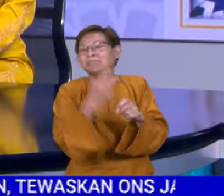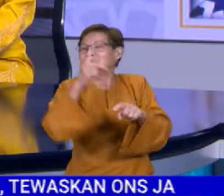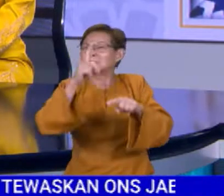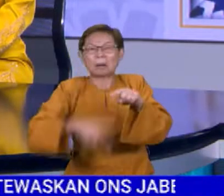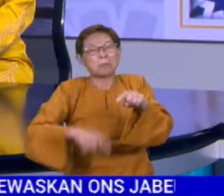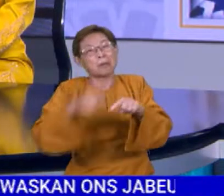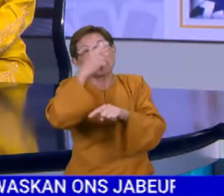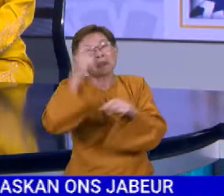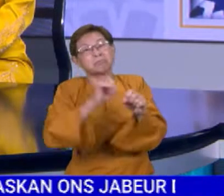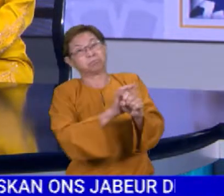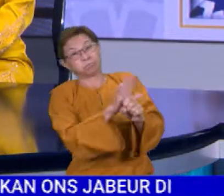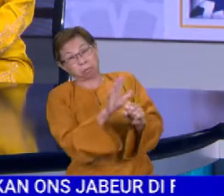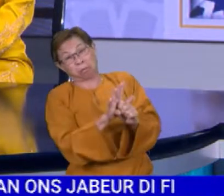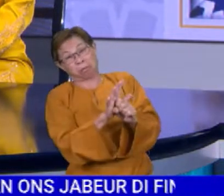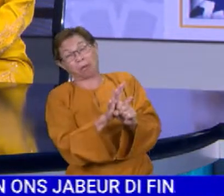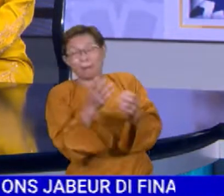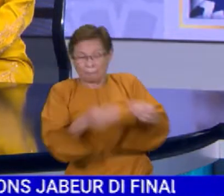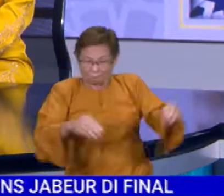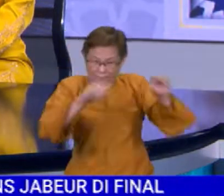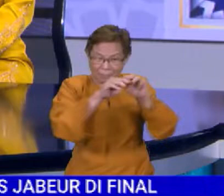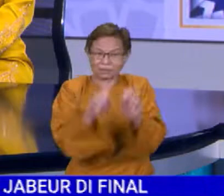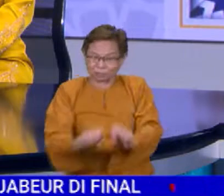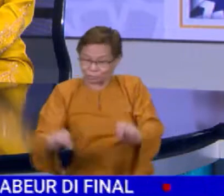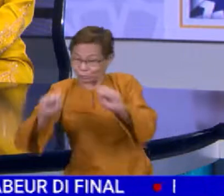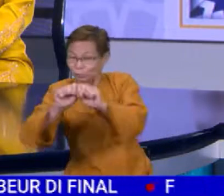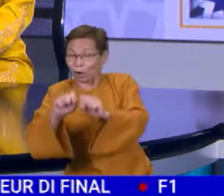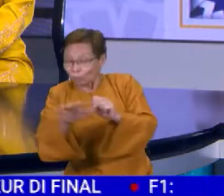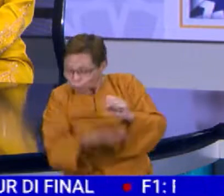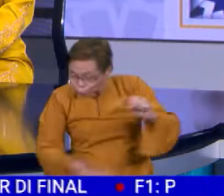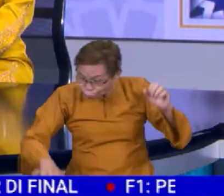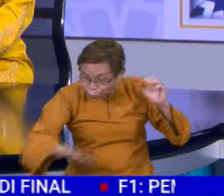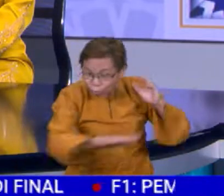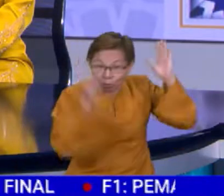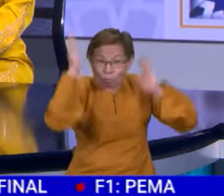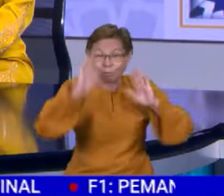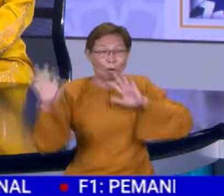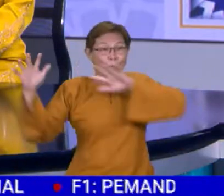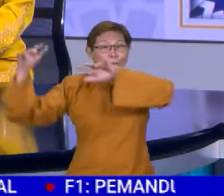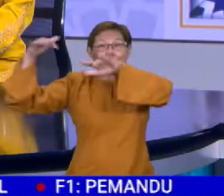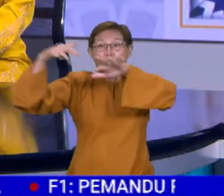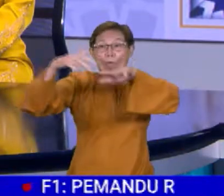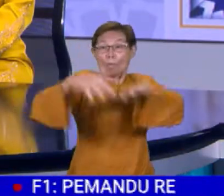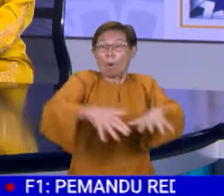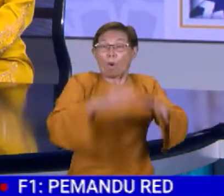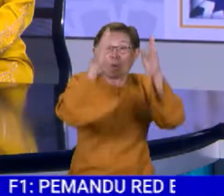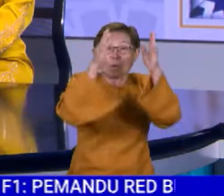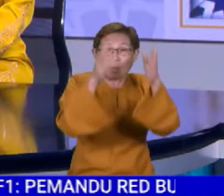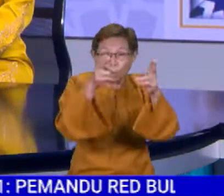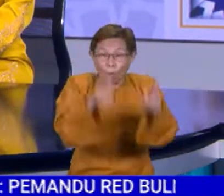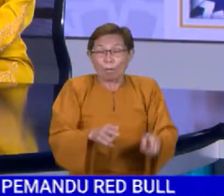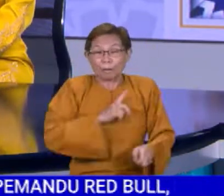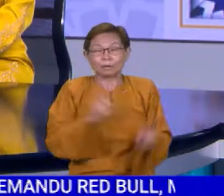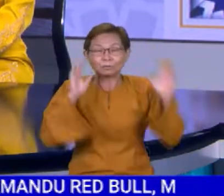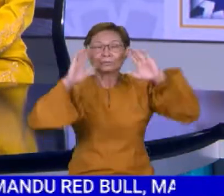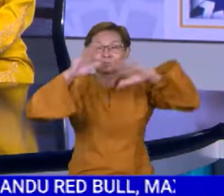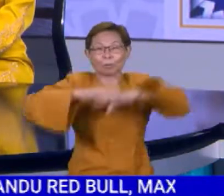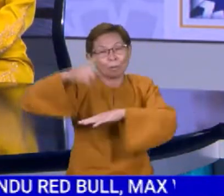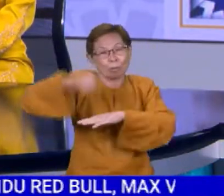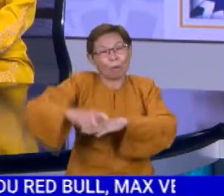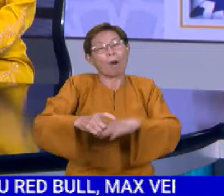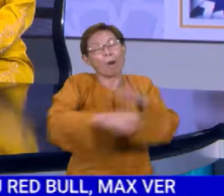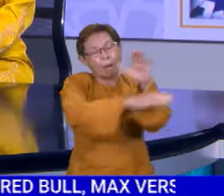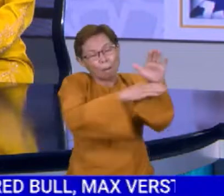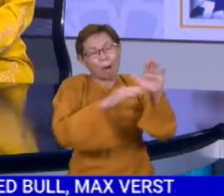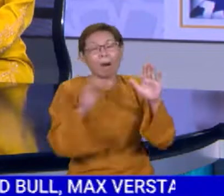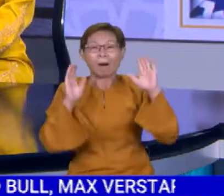pandemik covid-19 masjid dan Surau di seluruh negara menjadi tumpuan umat Islam untuk menunaikan solat sunat aidiladha